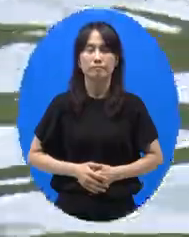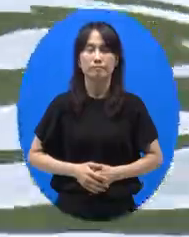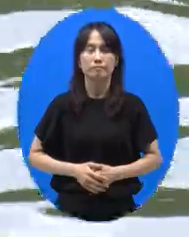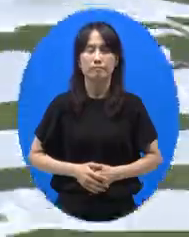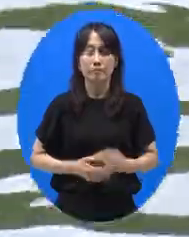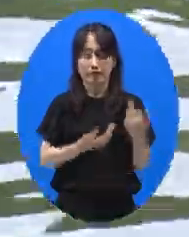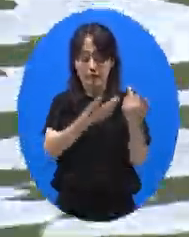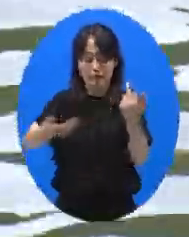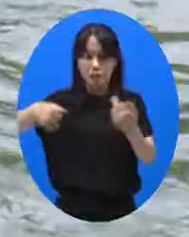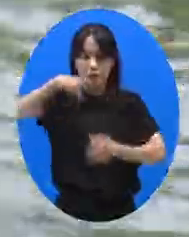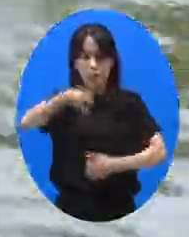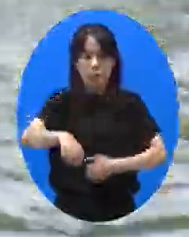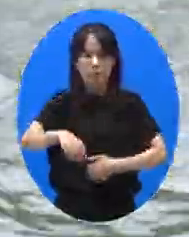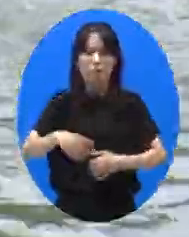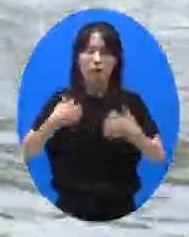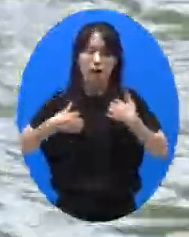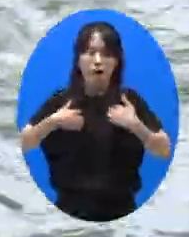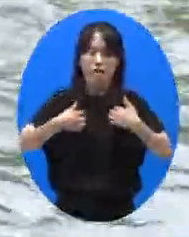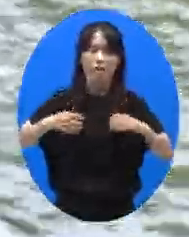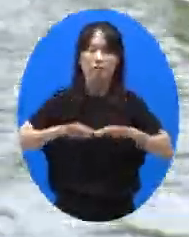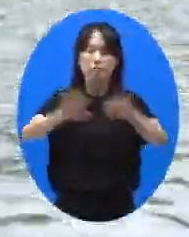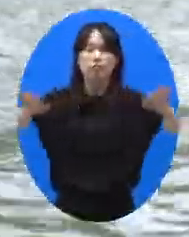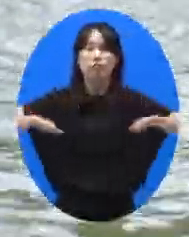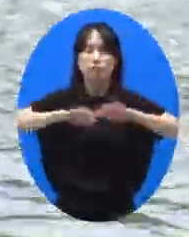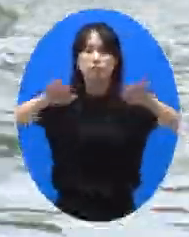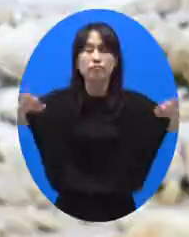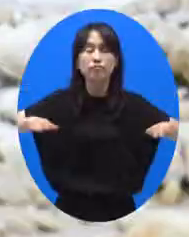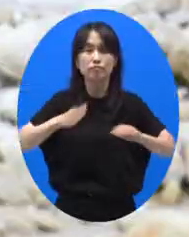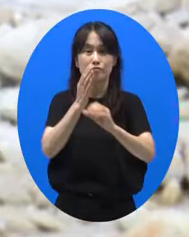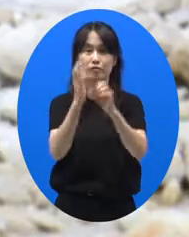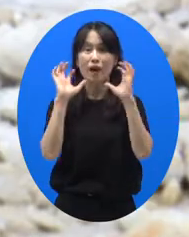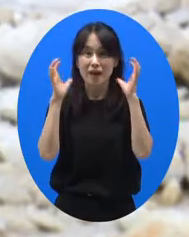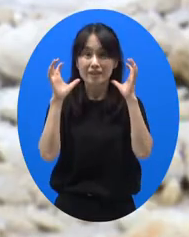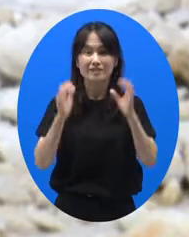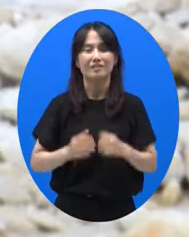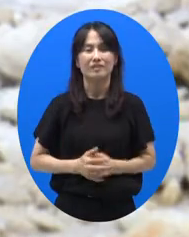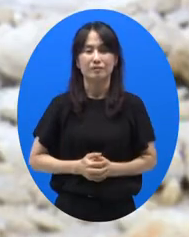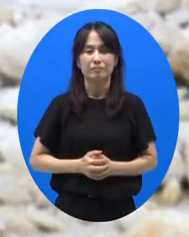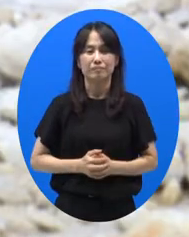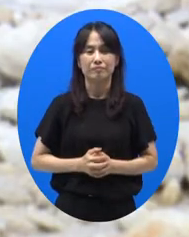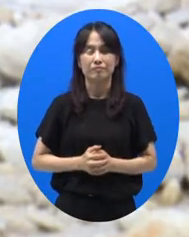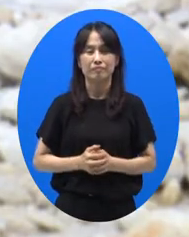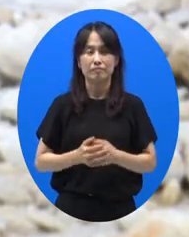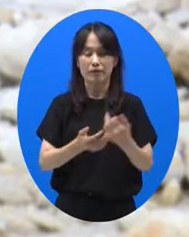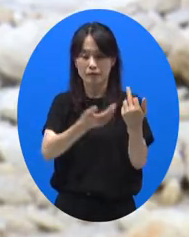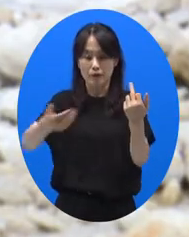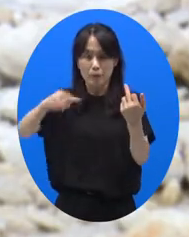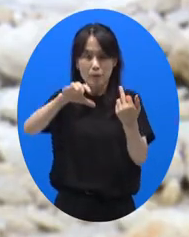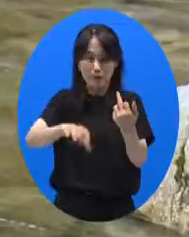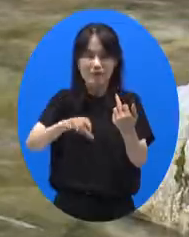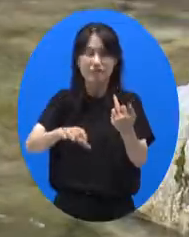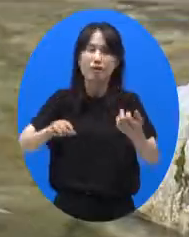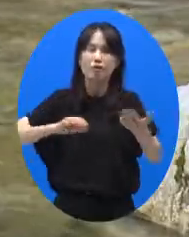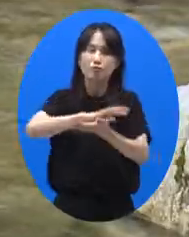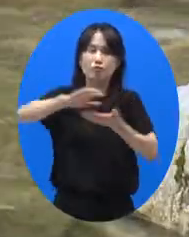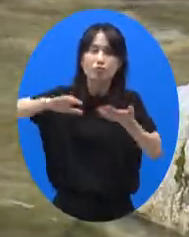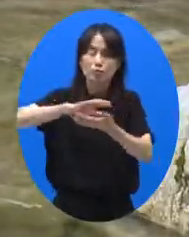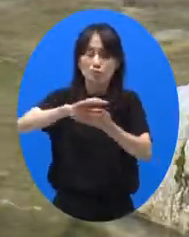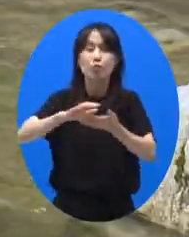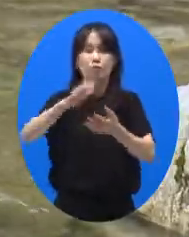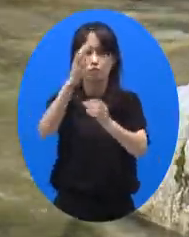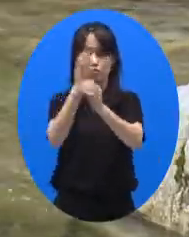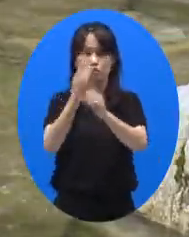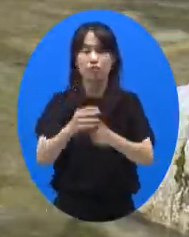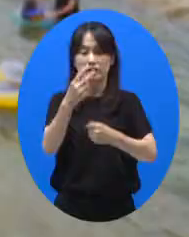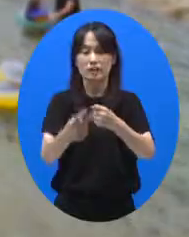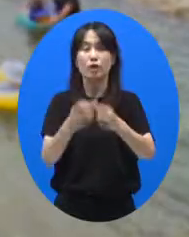계곡에서 즐겁게 물놀이를 즐기고 있는 아이드 아이들이 개국에서 뛰놀고 있습니다 2년에 걸친